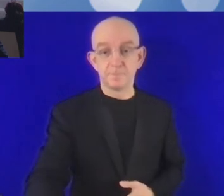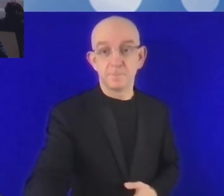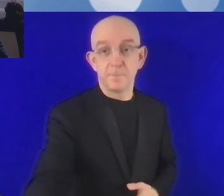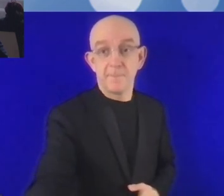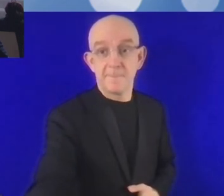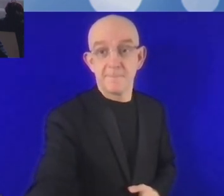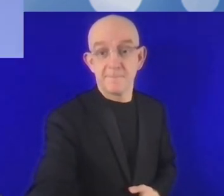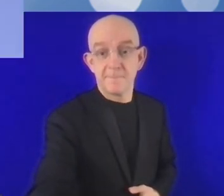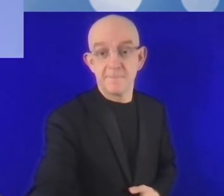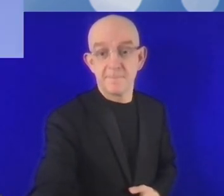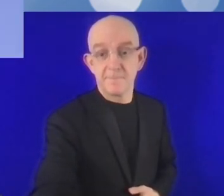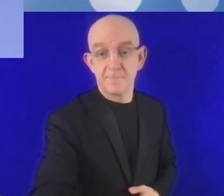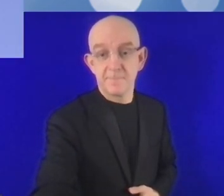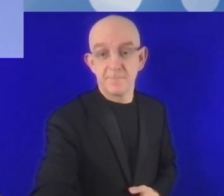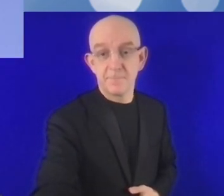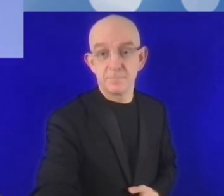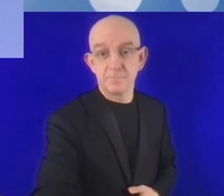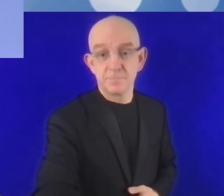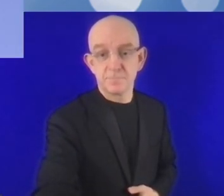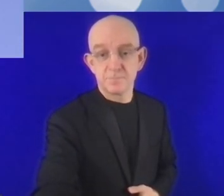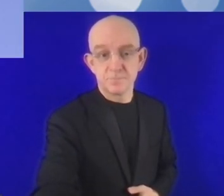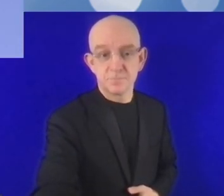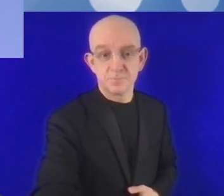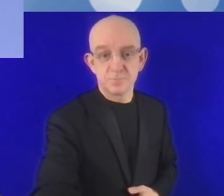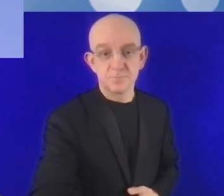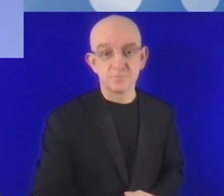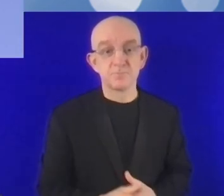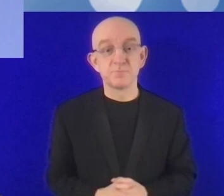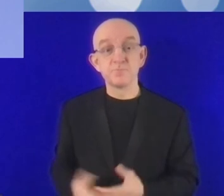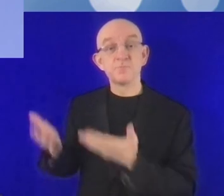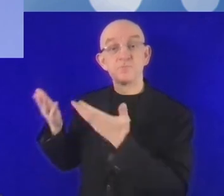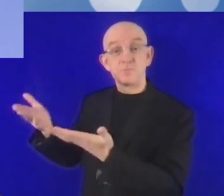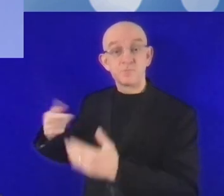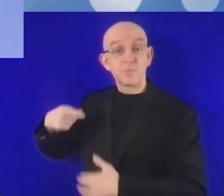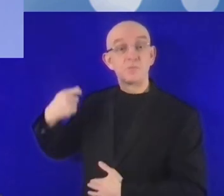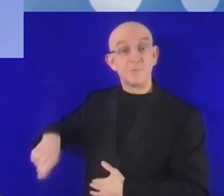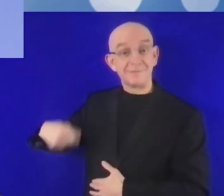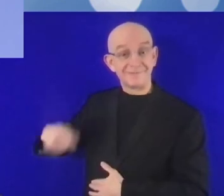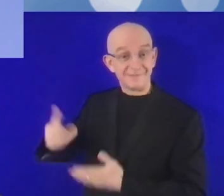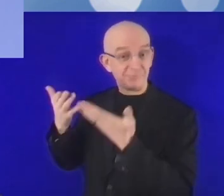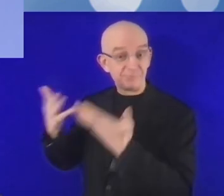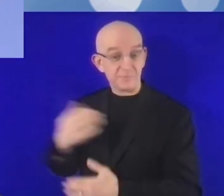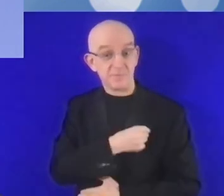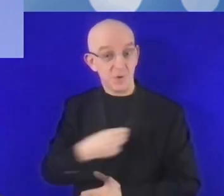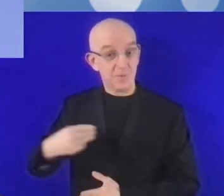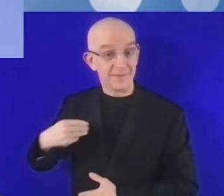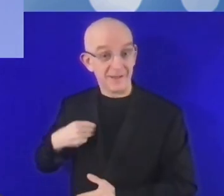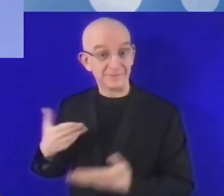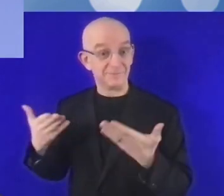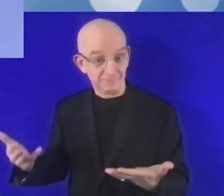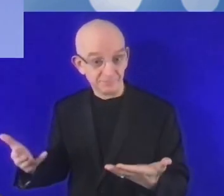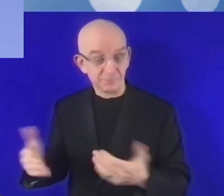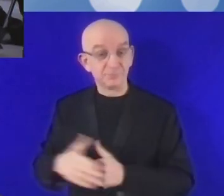刚才是波兰共和国总统安杰·杜达给大家的视频致